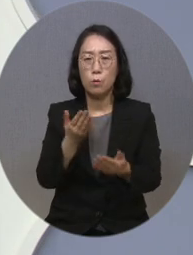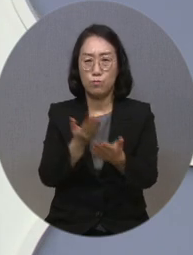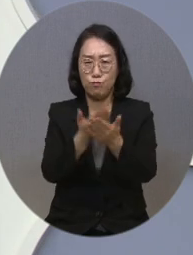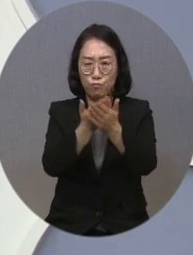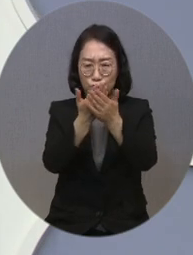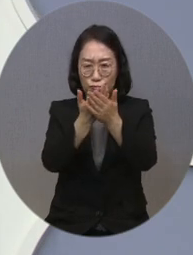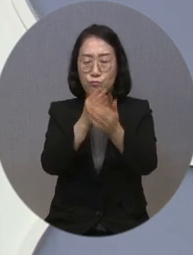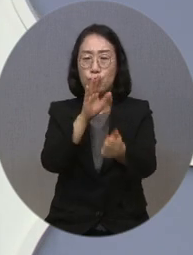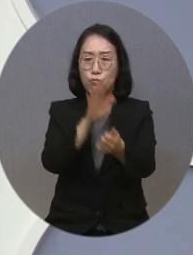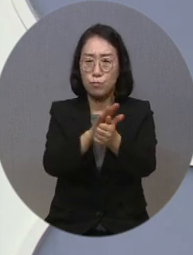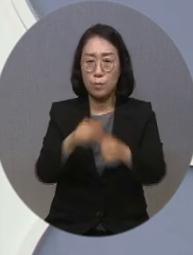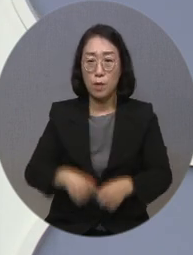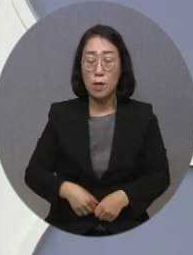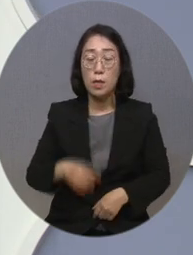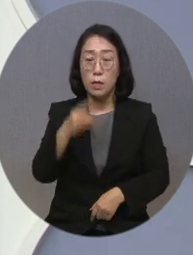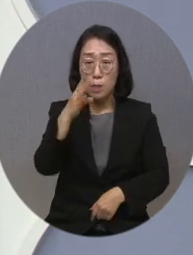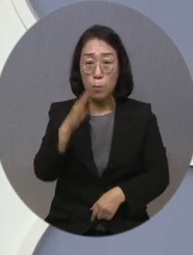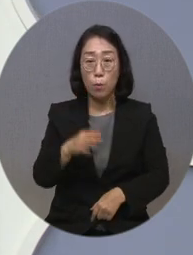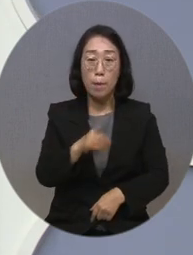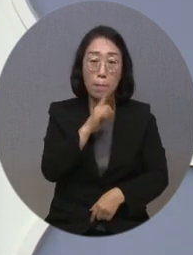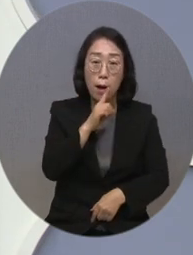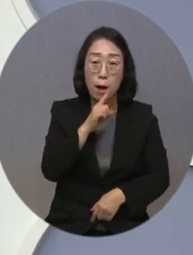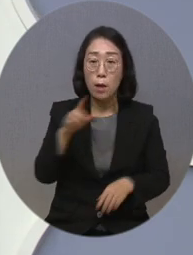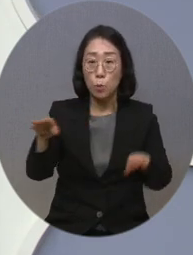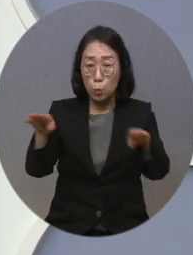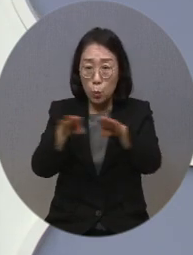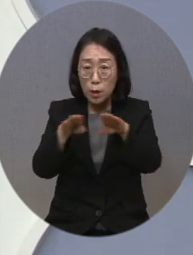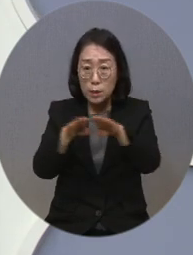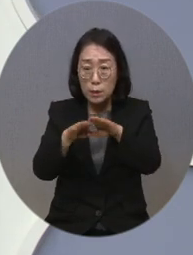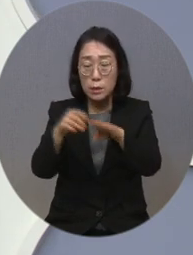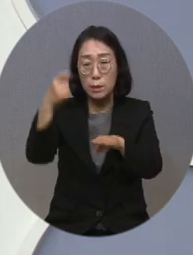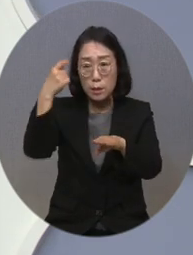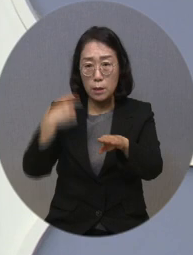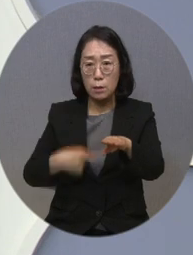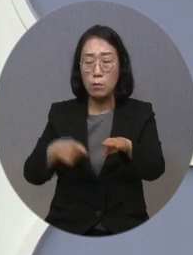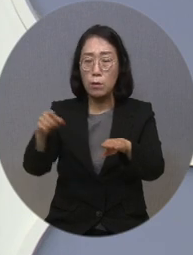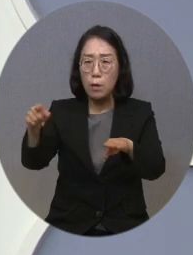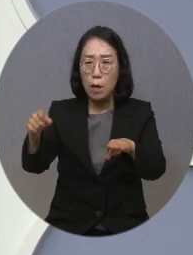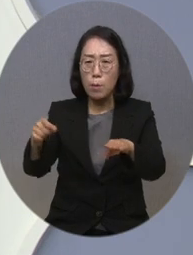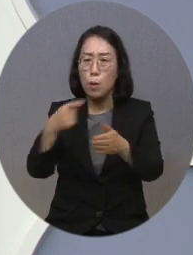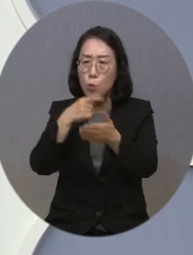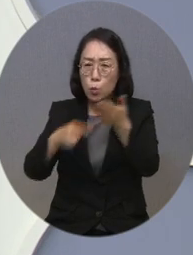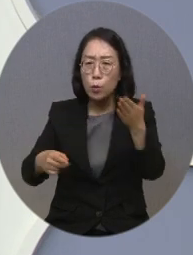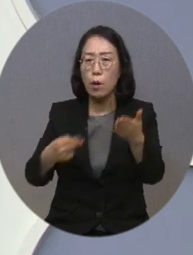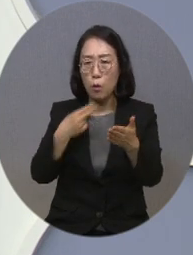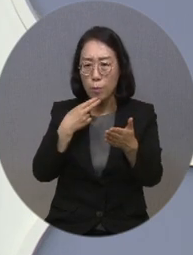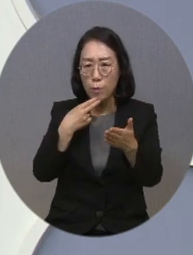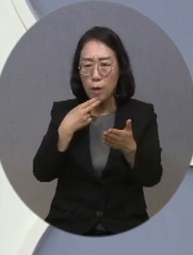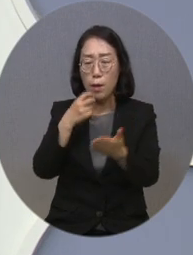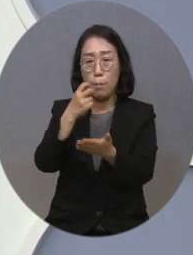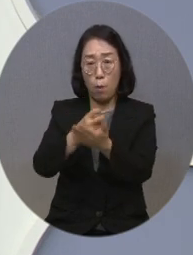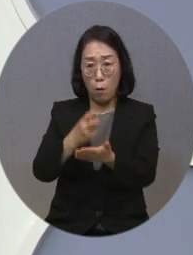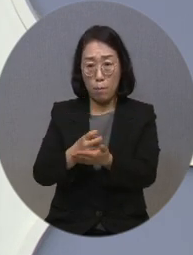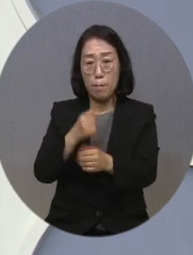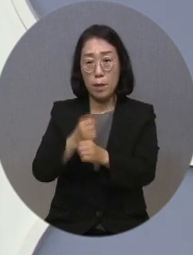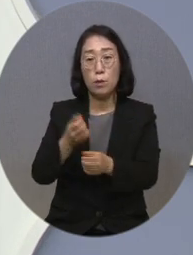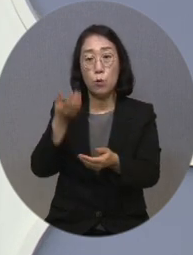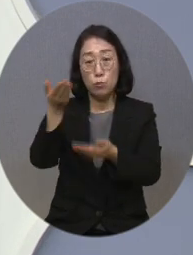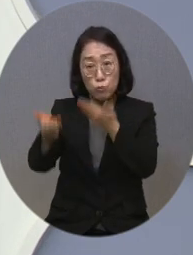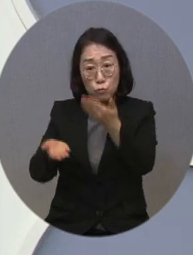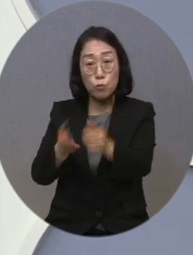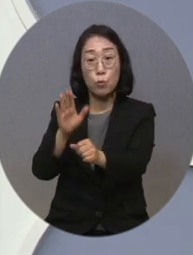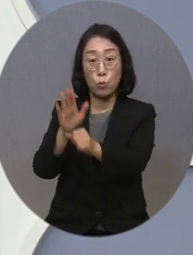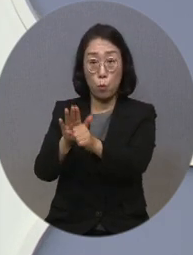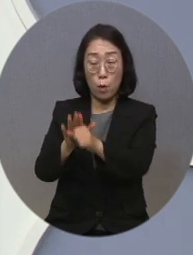수화를 기본 언어로 인정을 하고 그렇죠. 그분들이 불이익을 받지 않는 여러 가지 기본 제도를 넣기 때문에